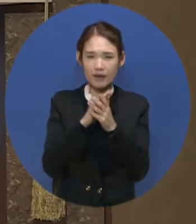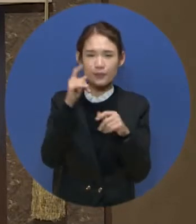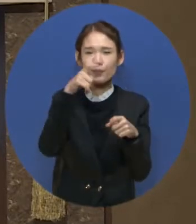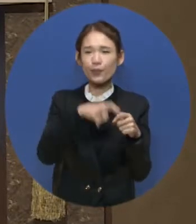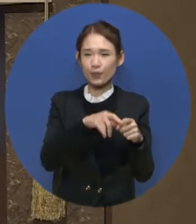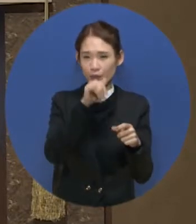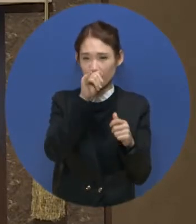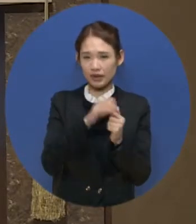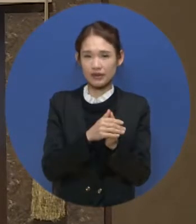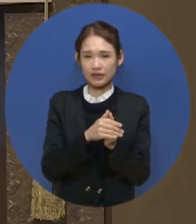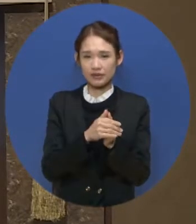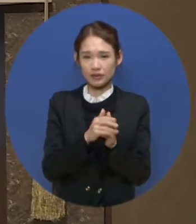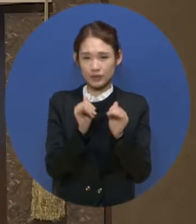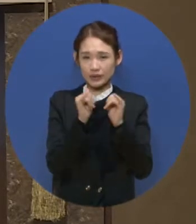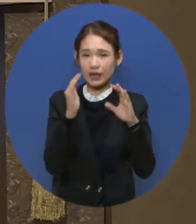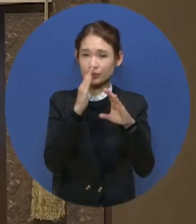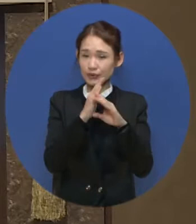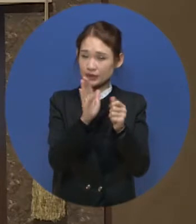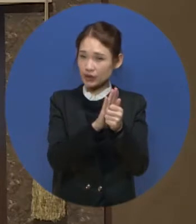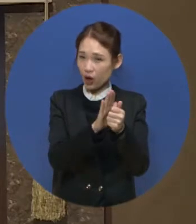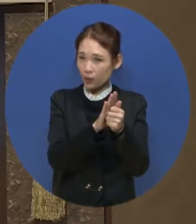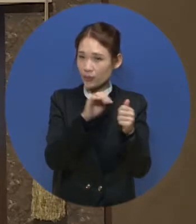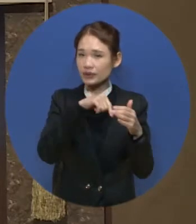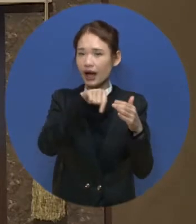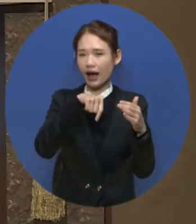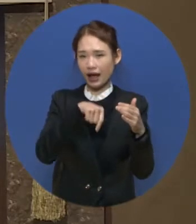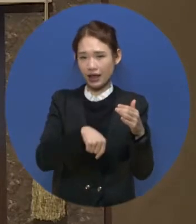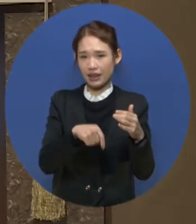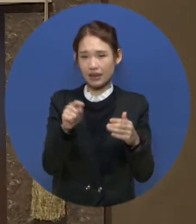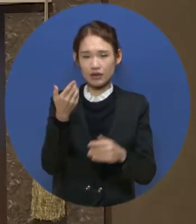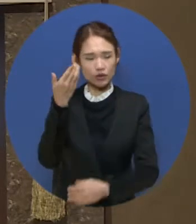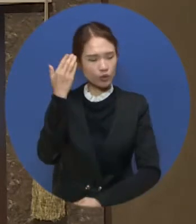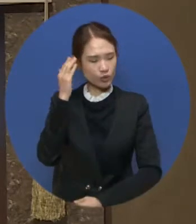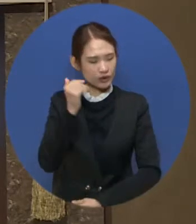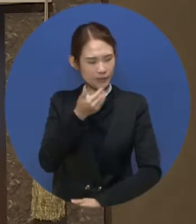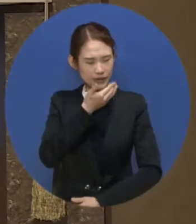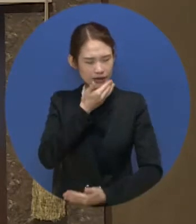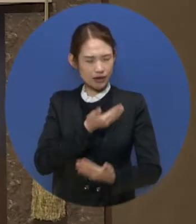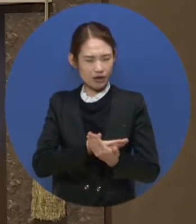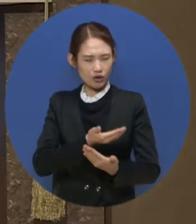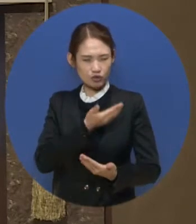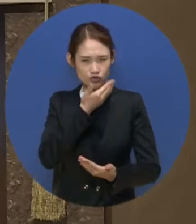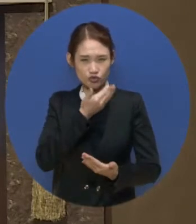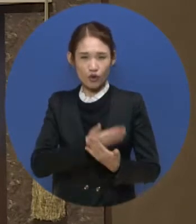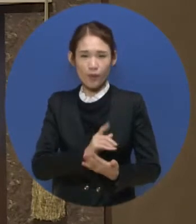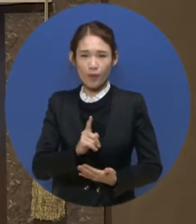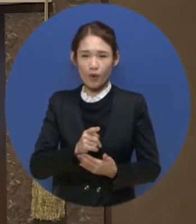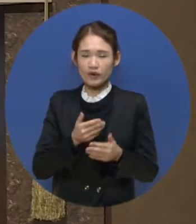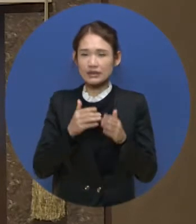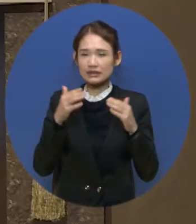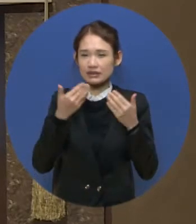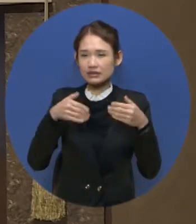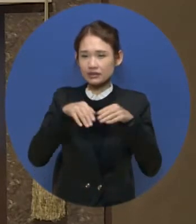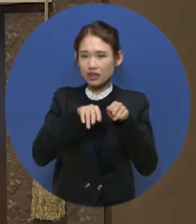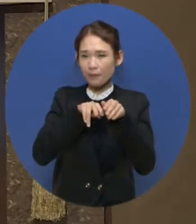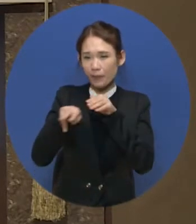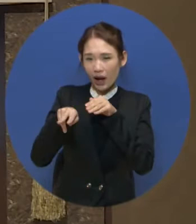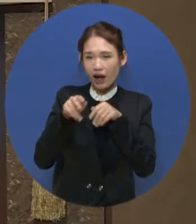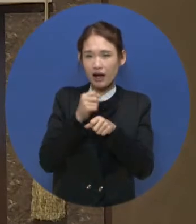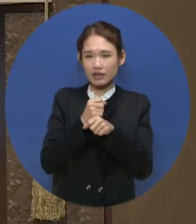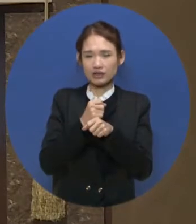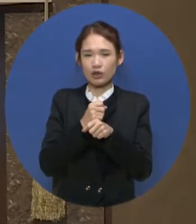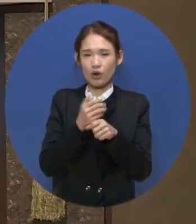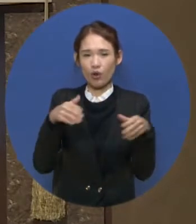그리고 이제 그런 사람 중심 서비스 중에 요즘 이제 핫 이슈가 탈시설화예요. 그렇죠. 그래서